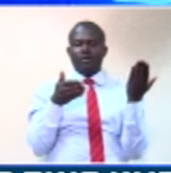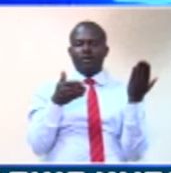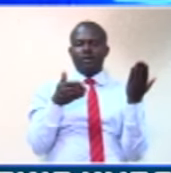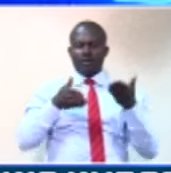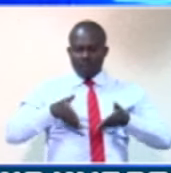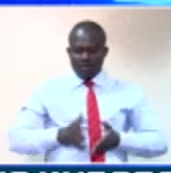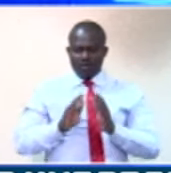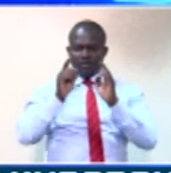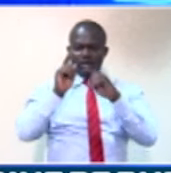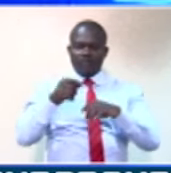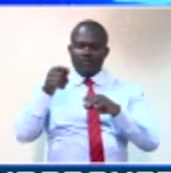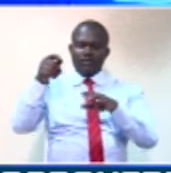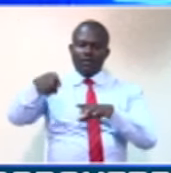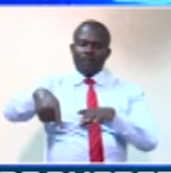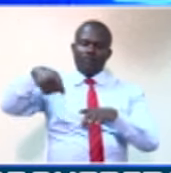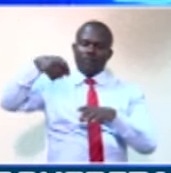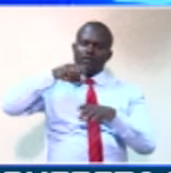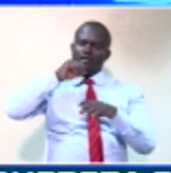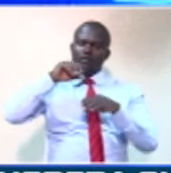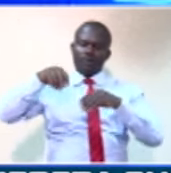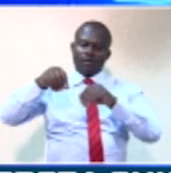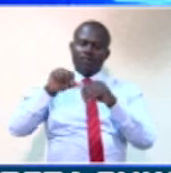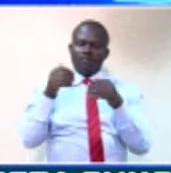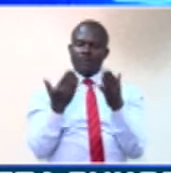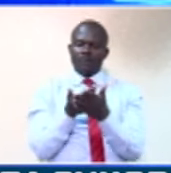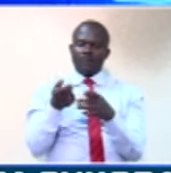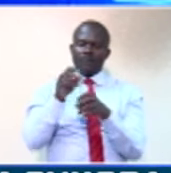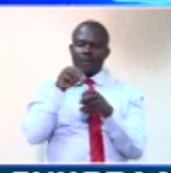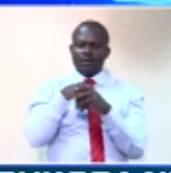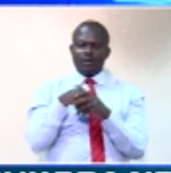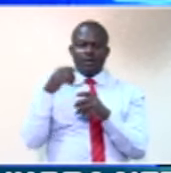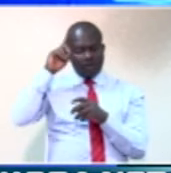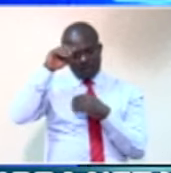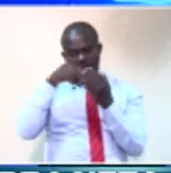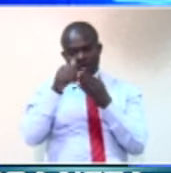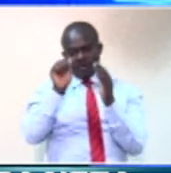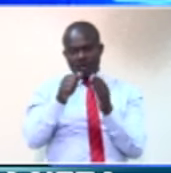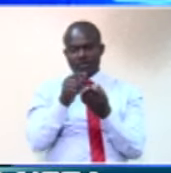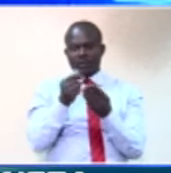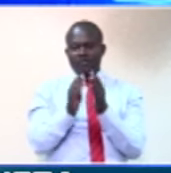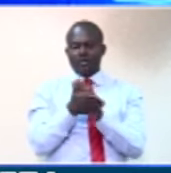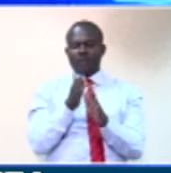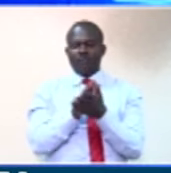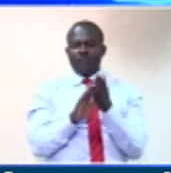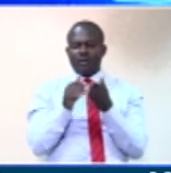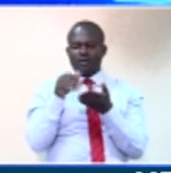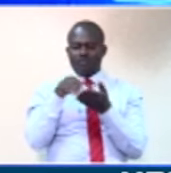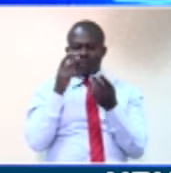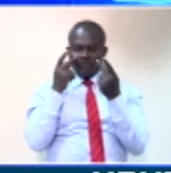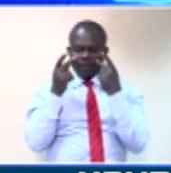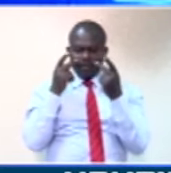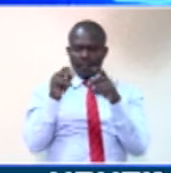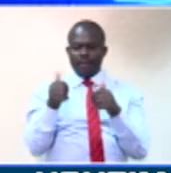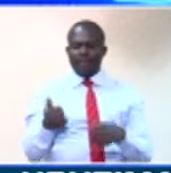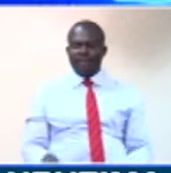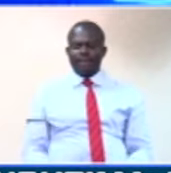bavuka basanze kiroga nta murama w'isambaza wongerwamo, bagakeka ko zaba zirimo gushiramo. Gatete Eric Rafiki